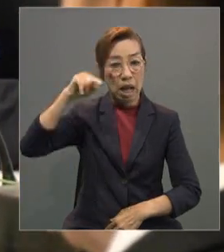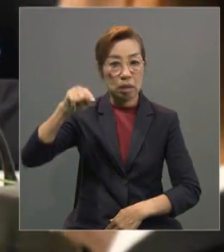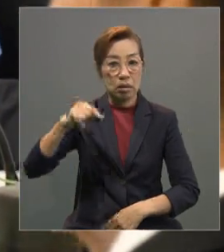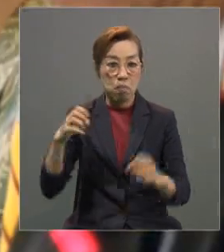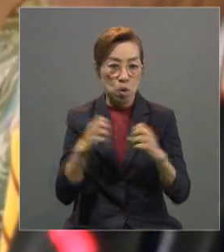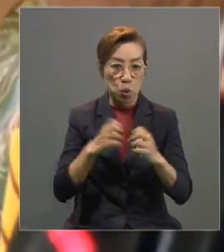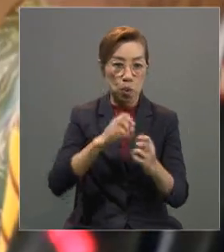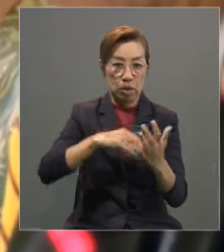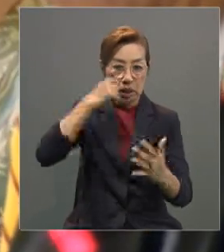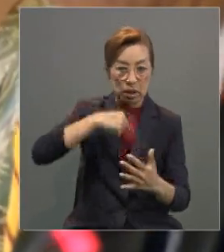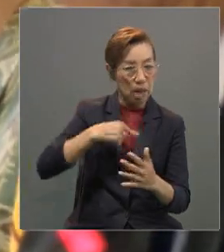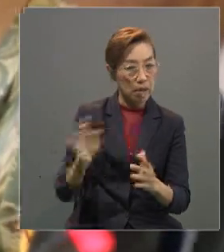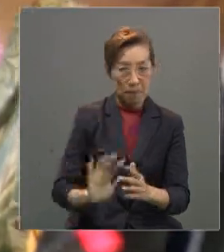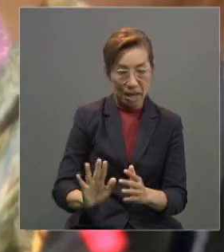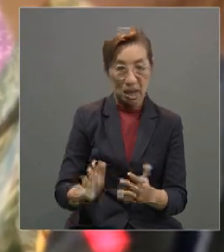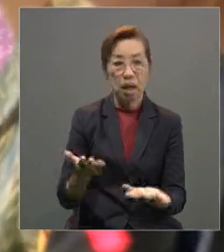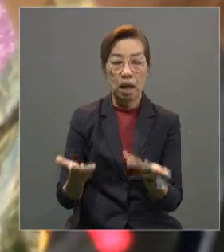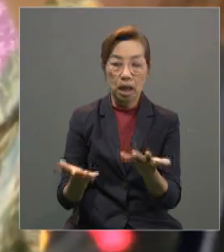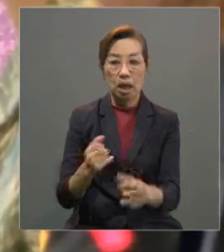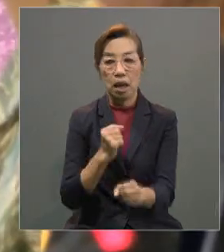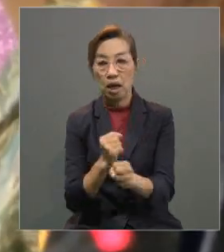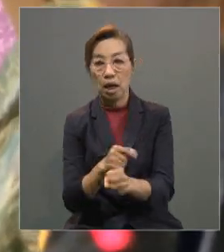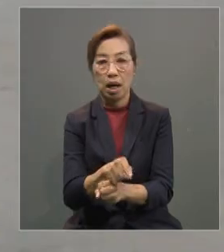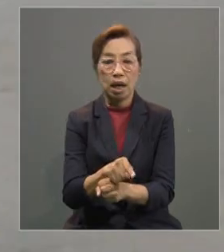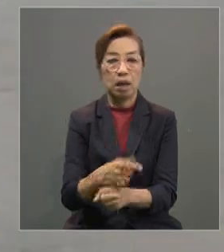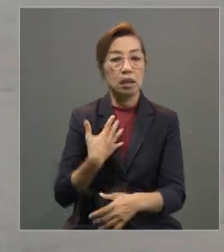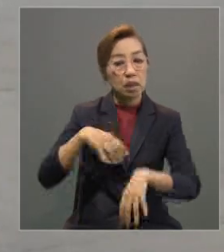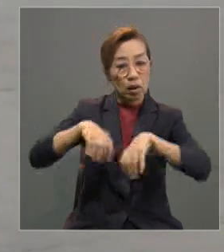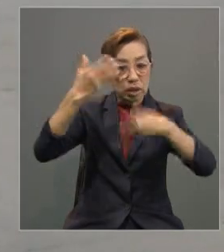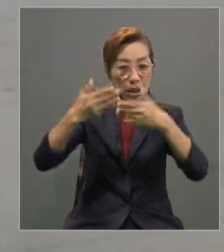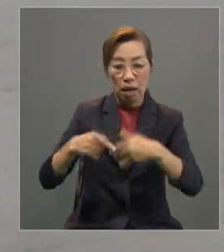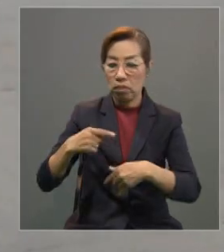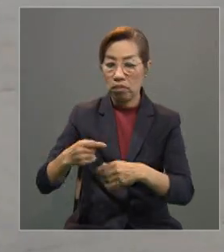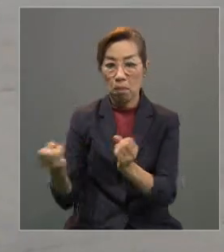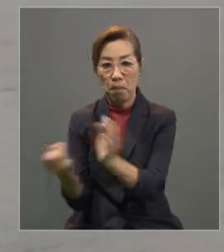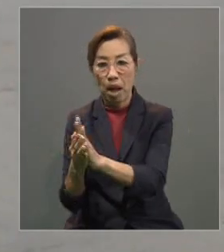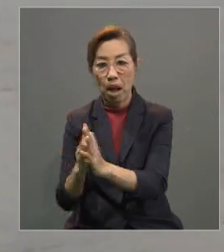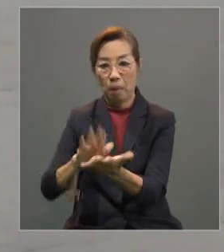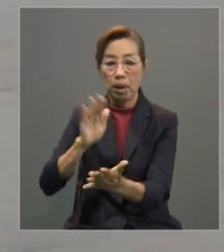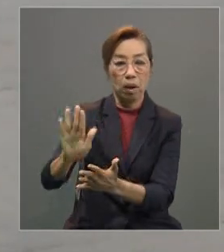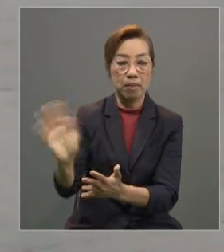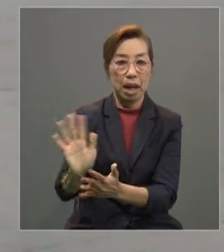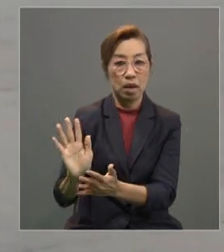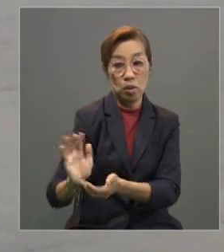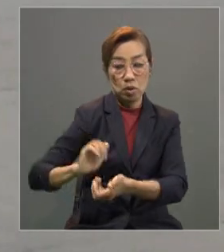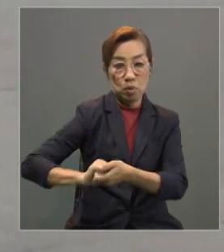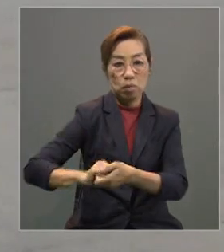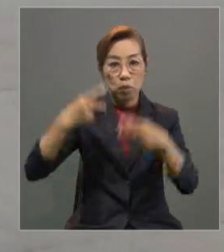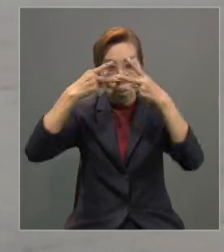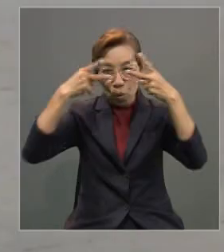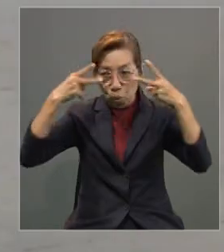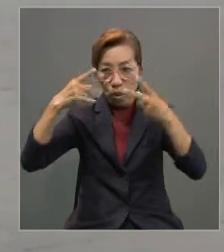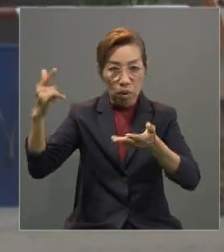กิจการภายในหรือดำเนินกิจกรรมที่เป็นอันตรายต่อประเทศเพื่อนบ้านและทั้ง 2ฝ่ายจะร่วมต่อสู้กับอาชยกรรมข้าม